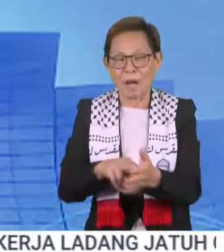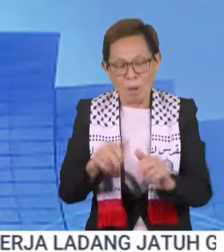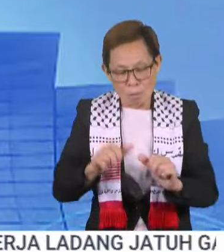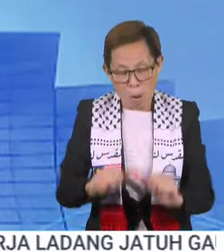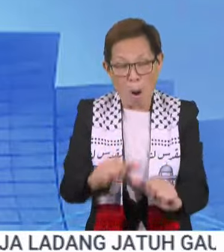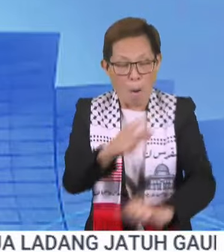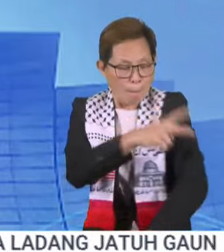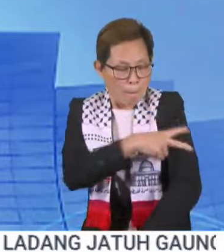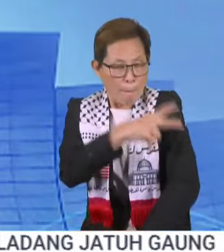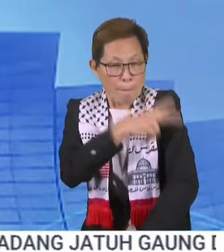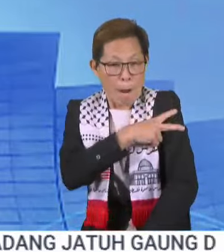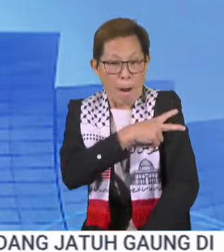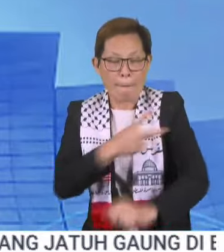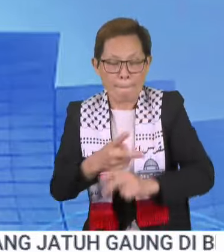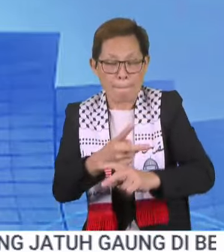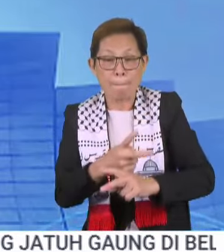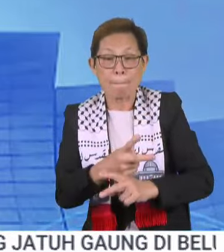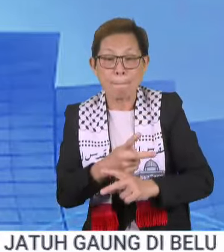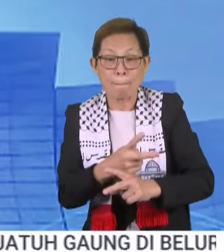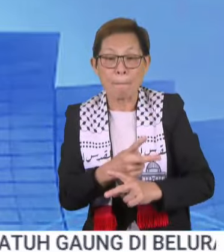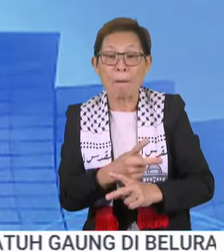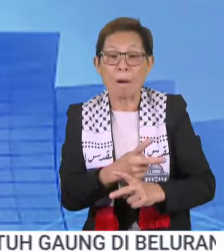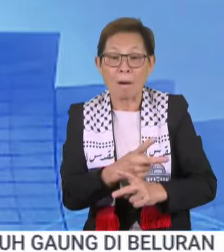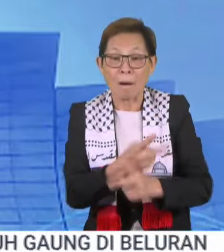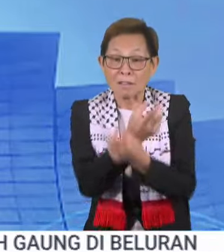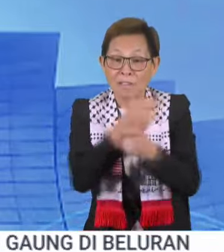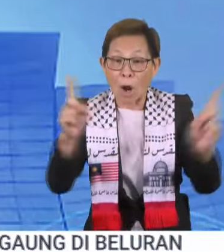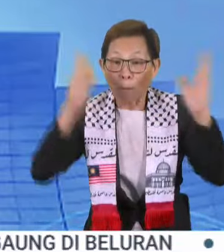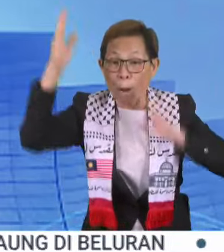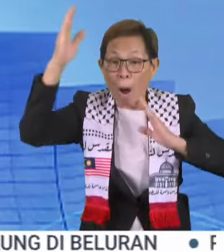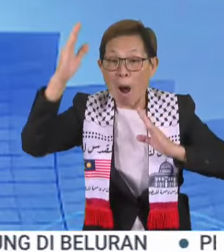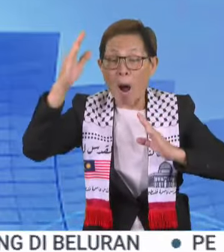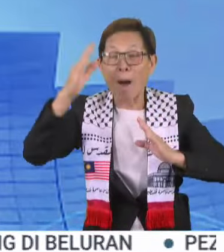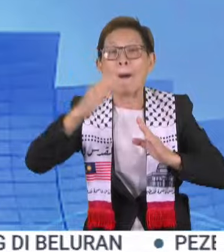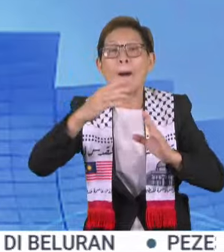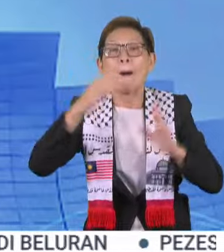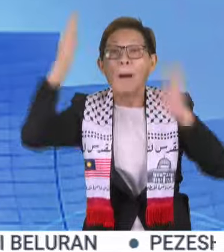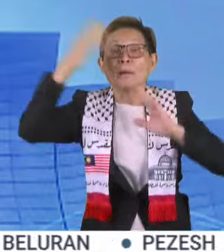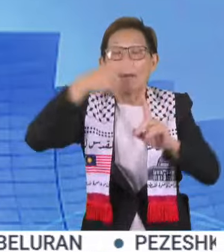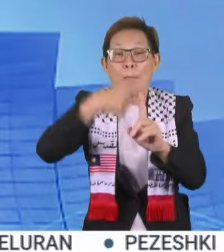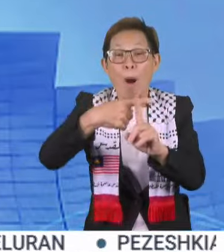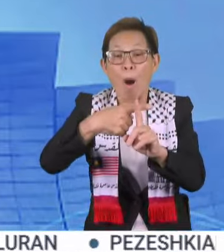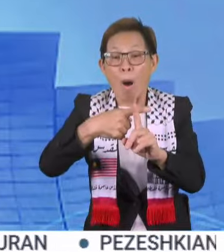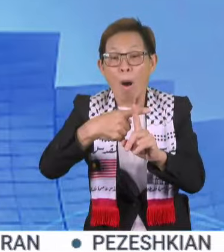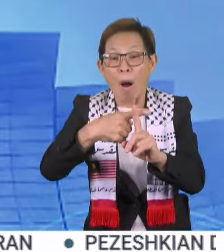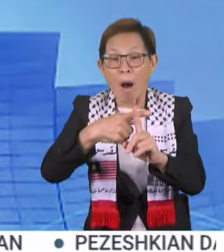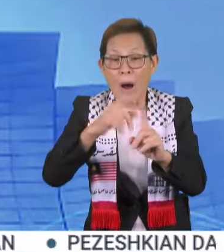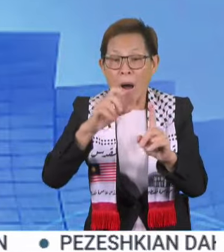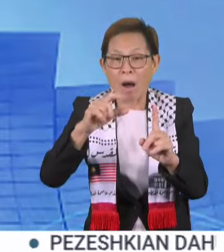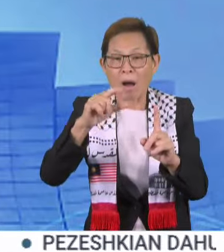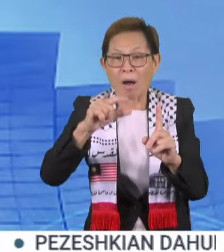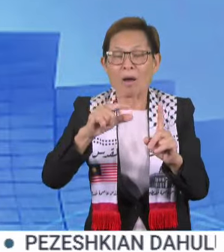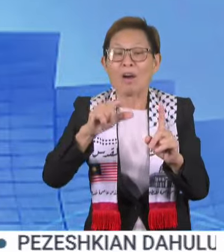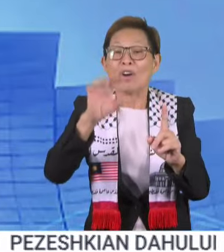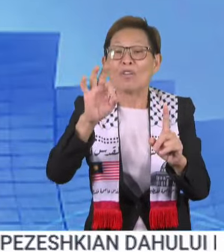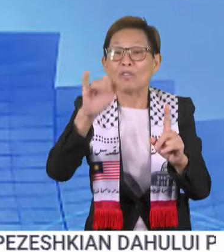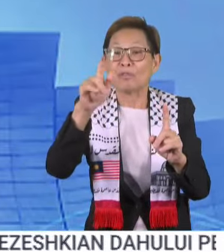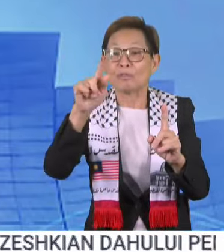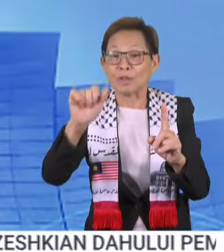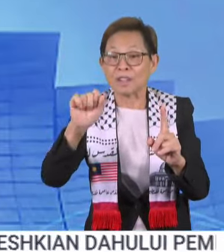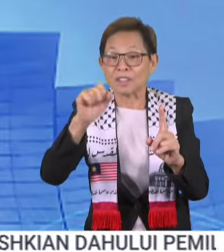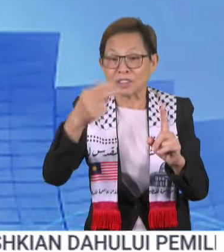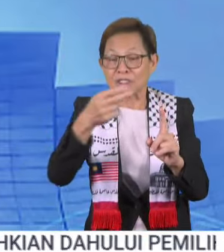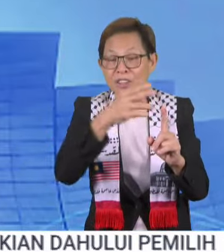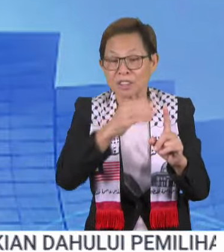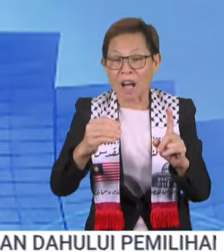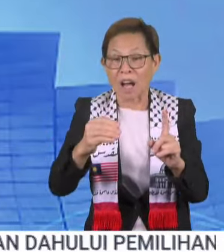Pengekalan penarafan kredit berdaulat Malaysia dan tinjauan ekonomi positif oleh S&P Global Ratings dan Fitch Ratings